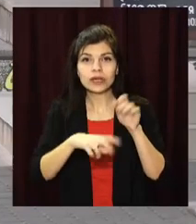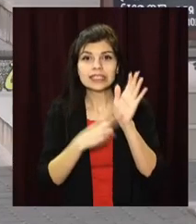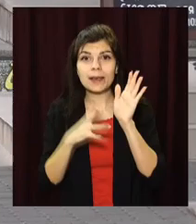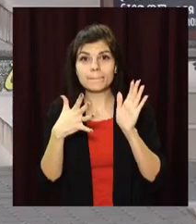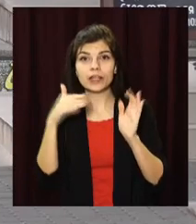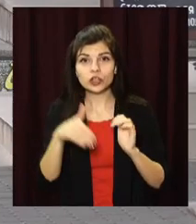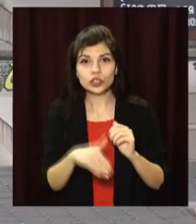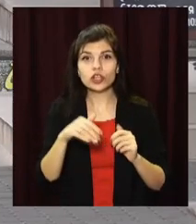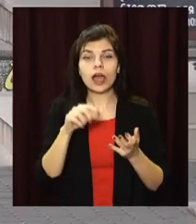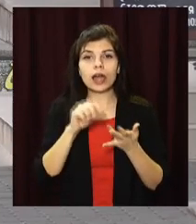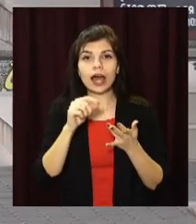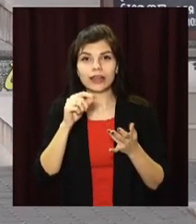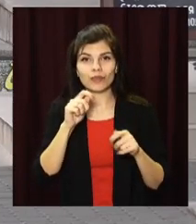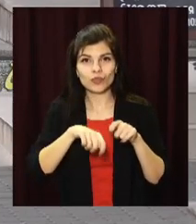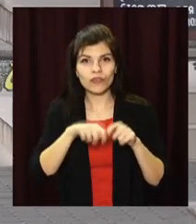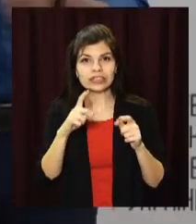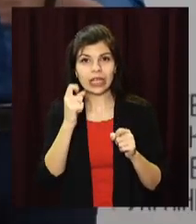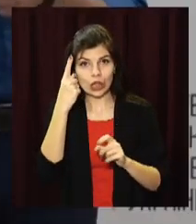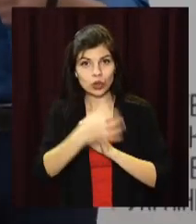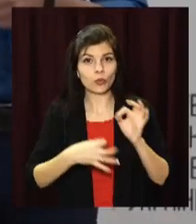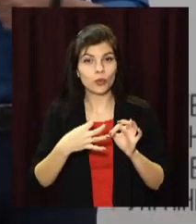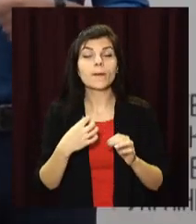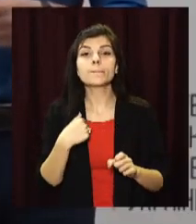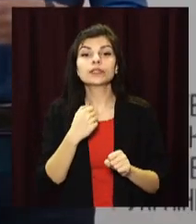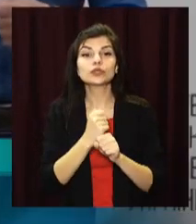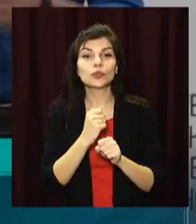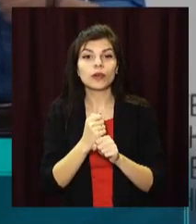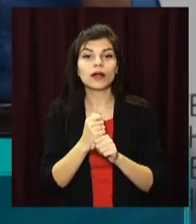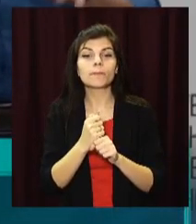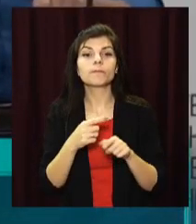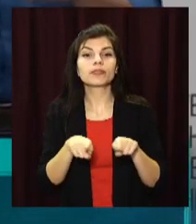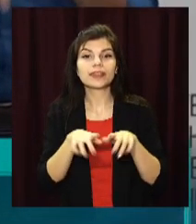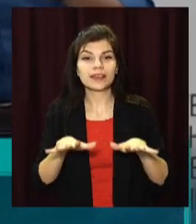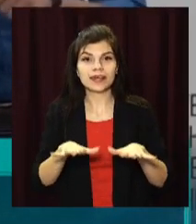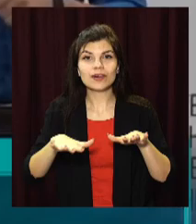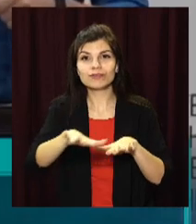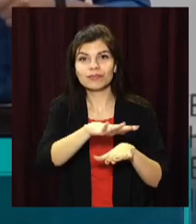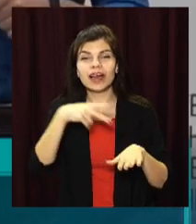понад 75 тисяч аналізів за добу. Ми зробили пункти тестування. Їх